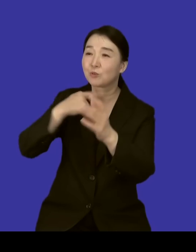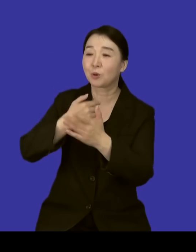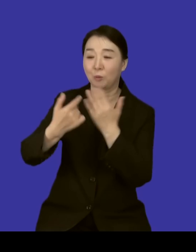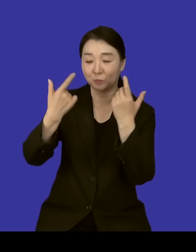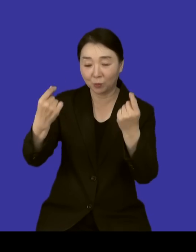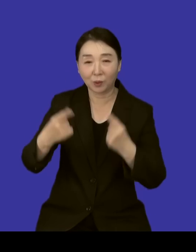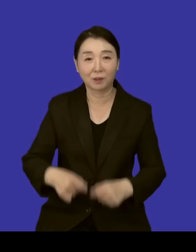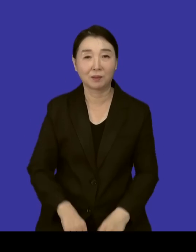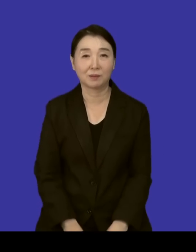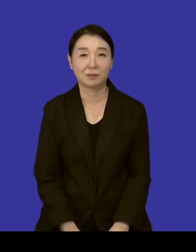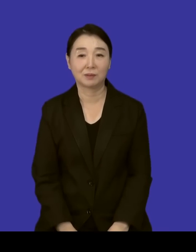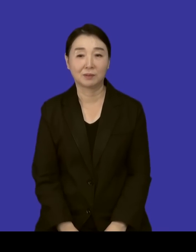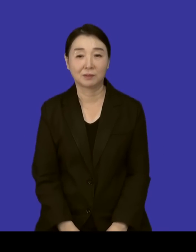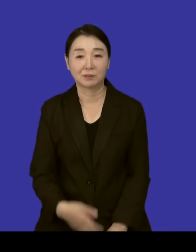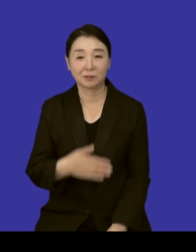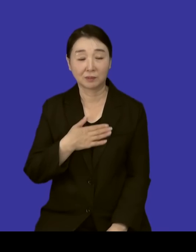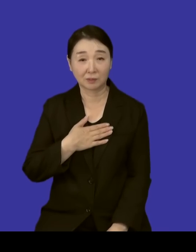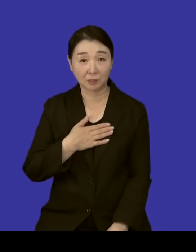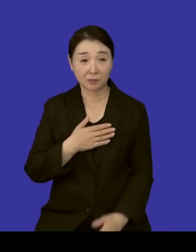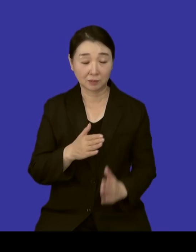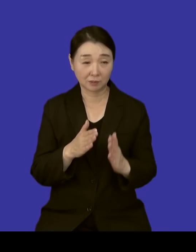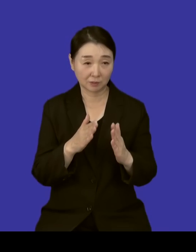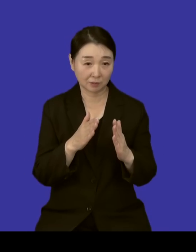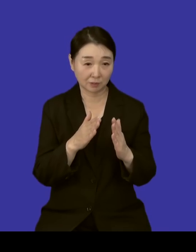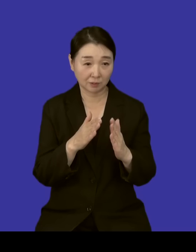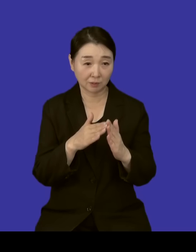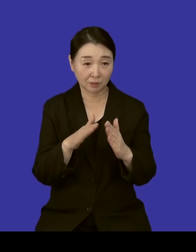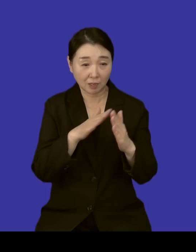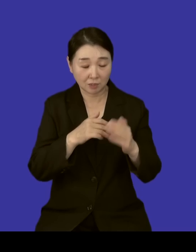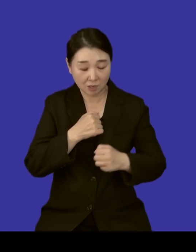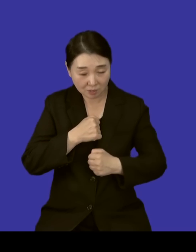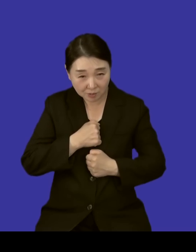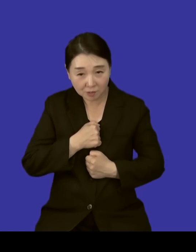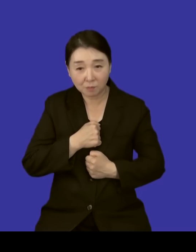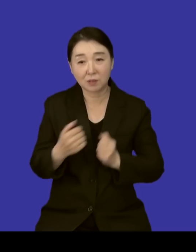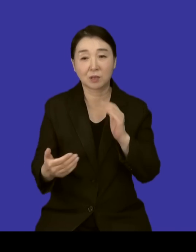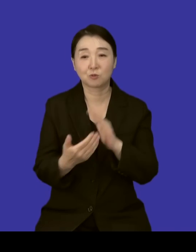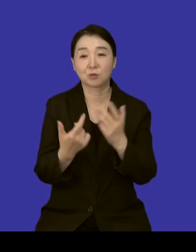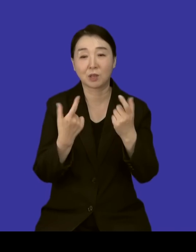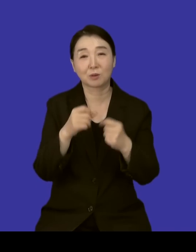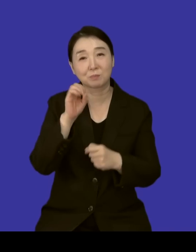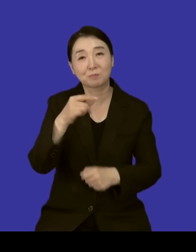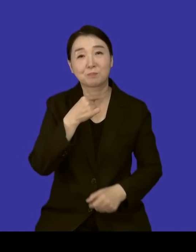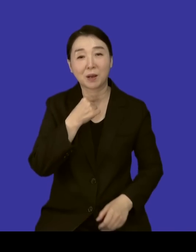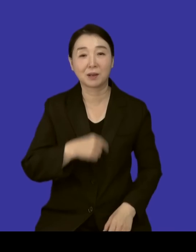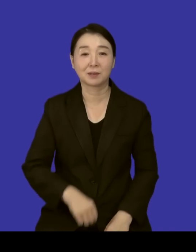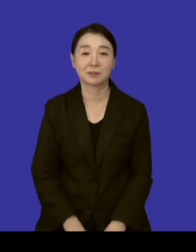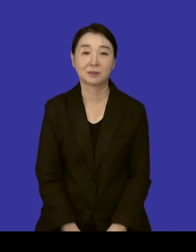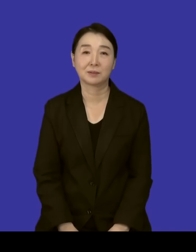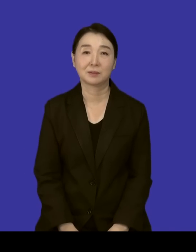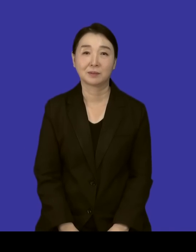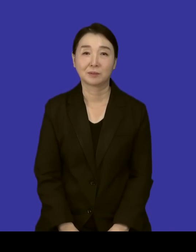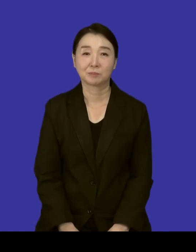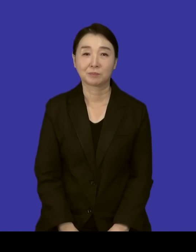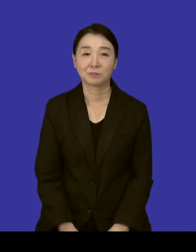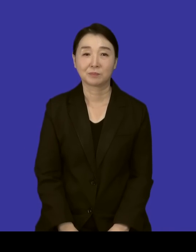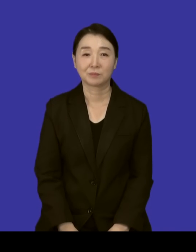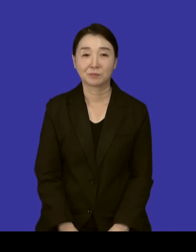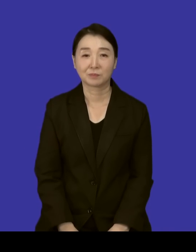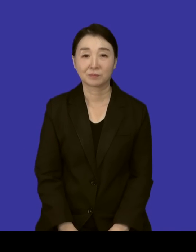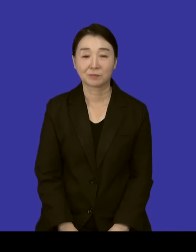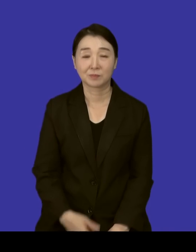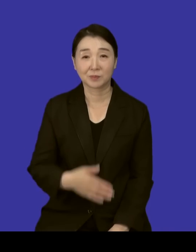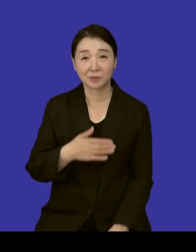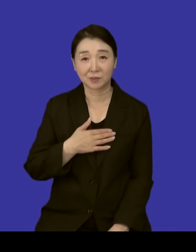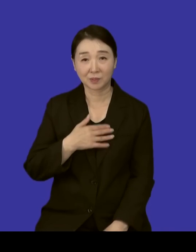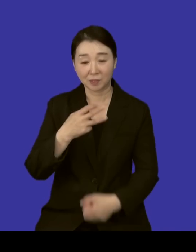그래서 저는 가정은 지킬 만한 최고의 것이라고 말씀드리고 싶고 네. 그다음에 그러고도 제가